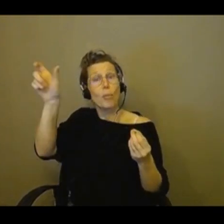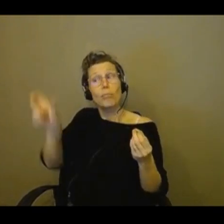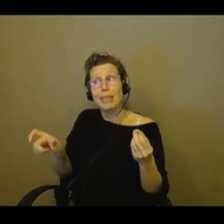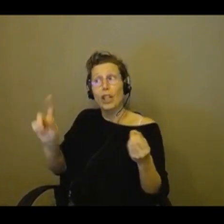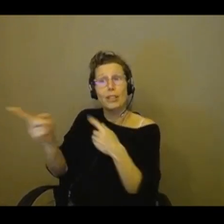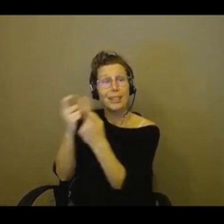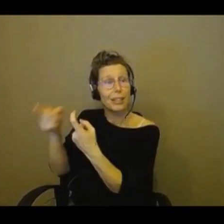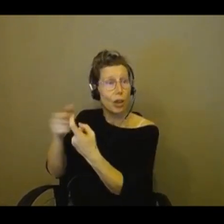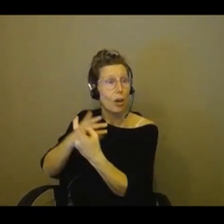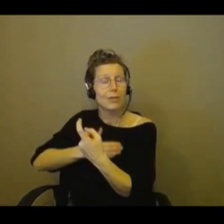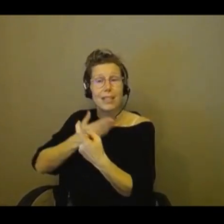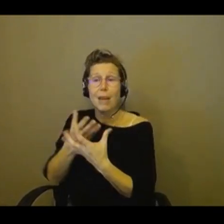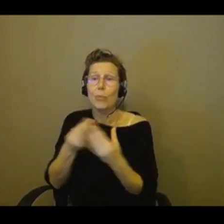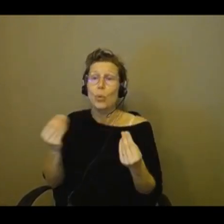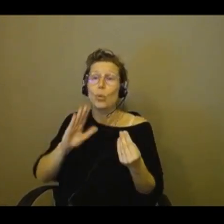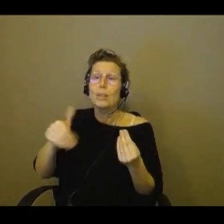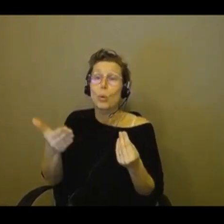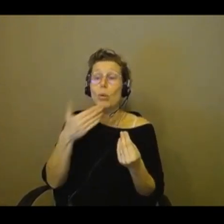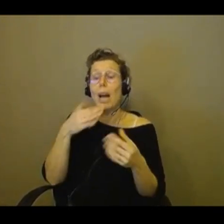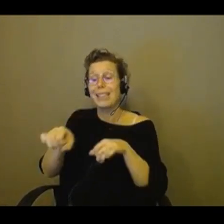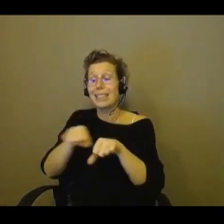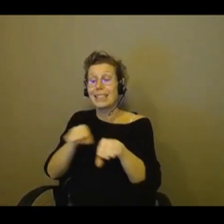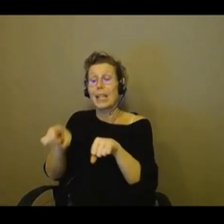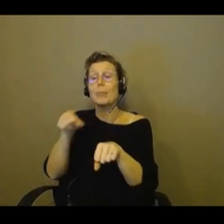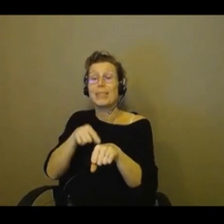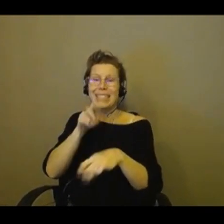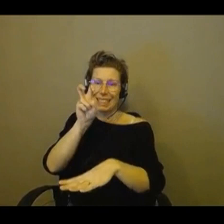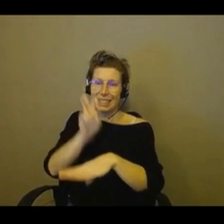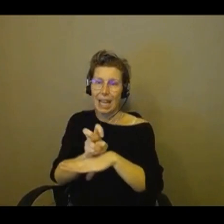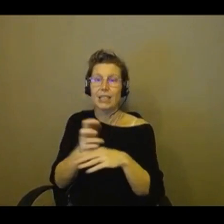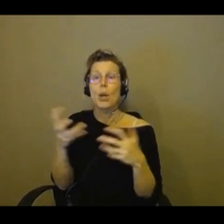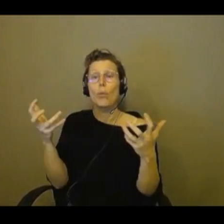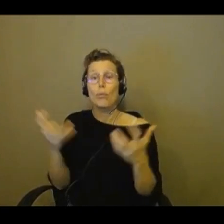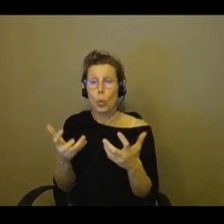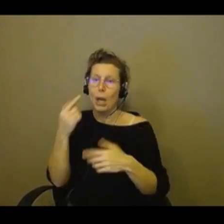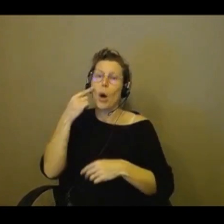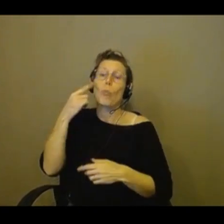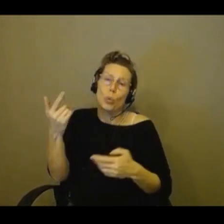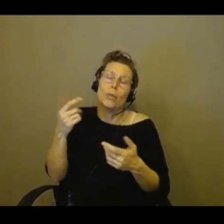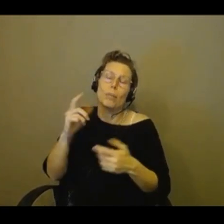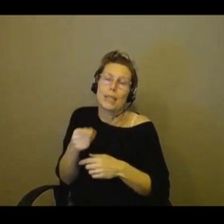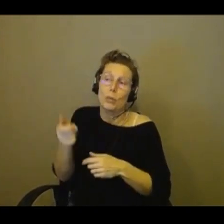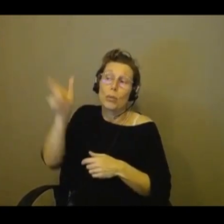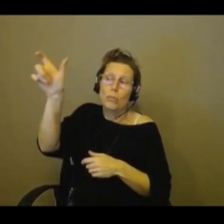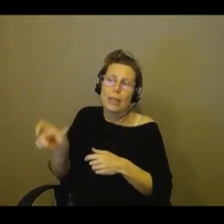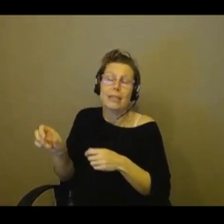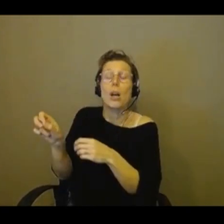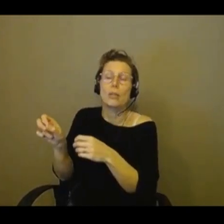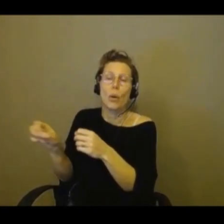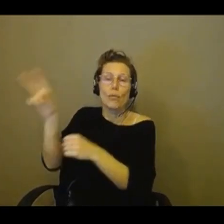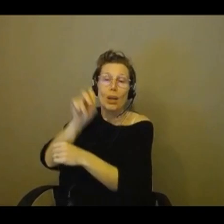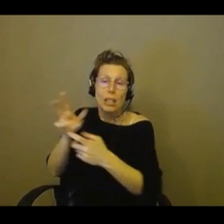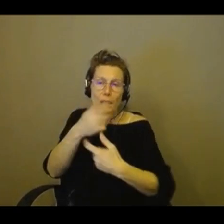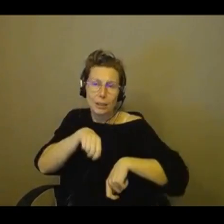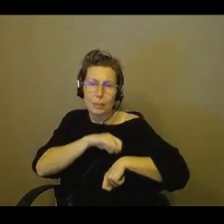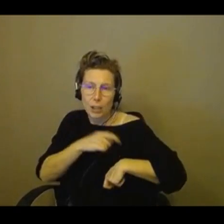garder ce système, non seulement pour les voyageurs espagnols qui souhaitent prolonger leur trajet et arriver en